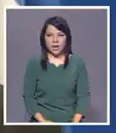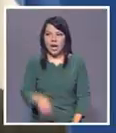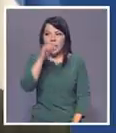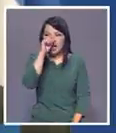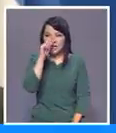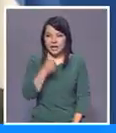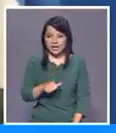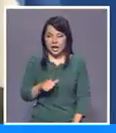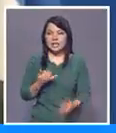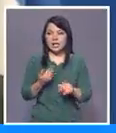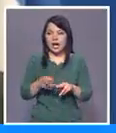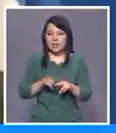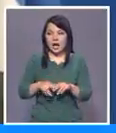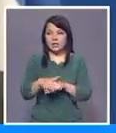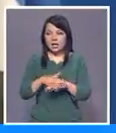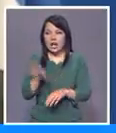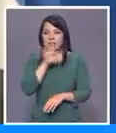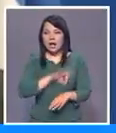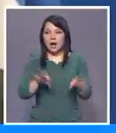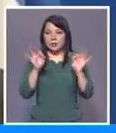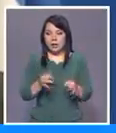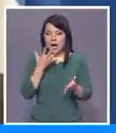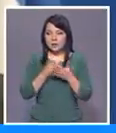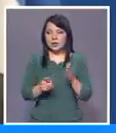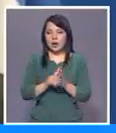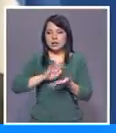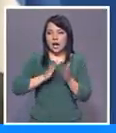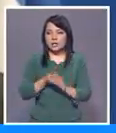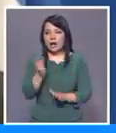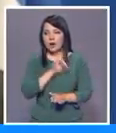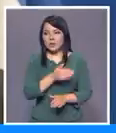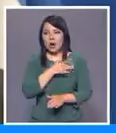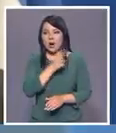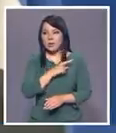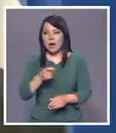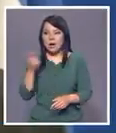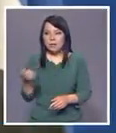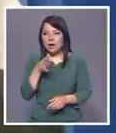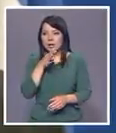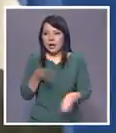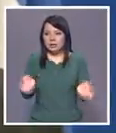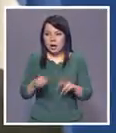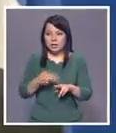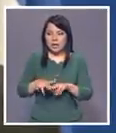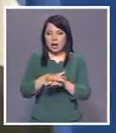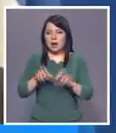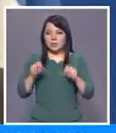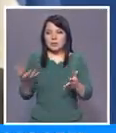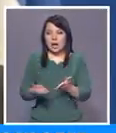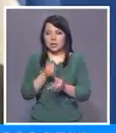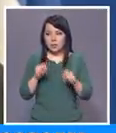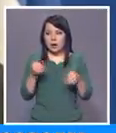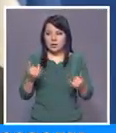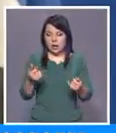Грек үкіметі серіктестерімізді жедел әрі тиімді келіссөздерге шақырады. Уақыт сонша көп қалған жоқ. Бірақ бір келісім жасауға уақыт табуға болады.